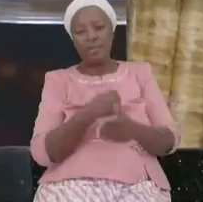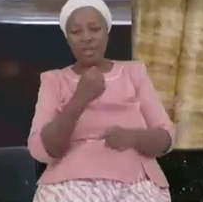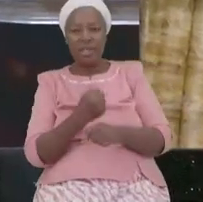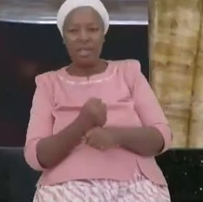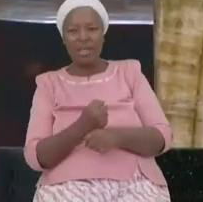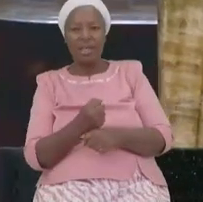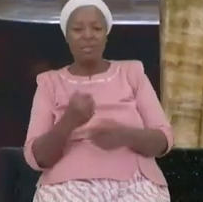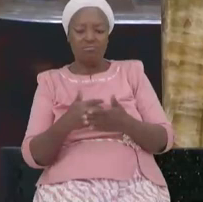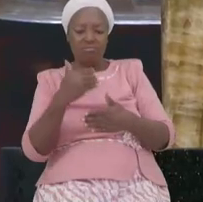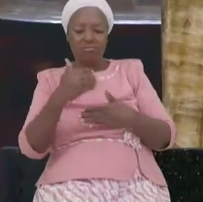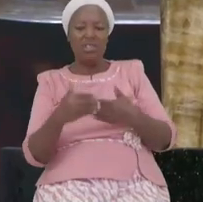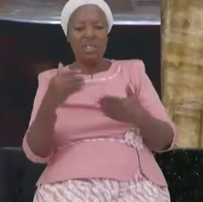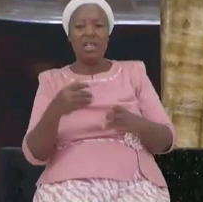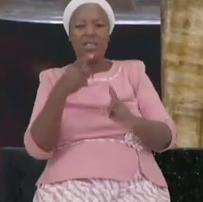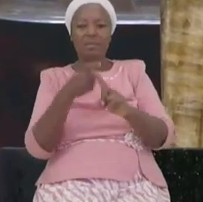suivant,